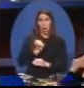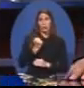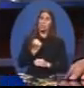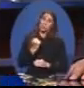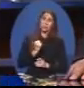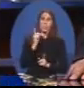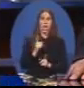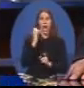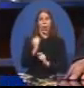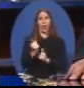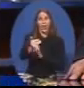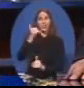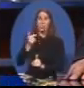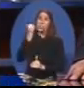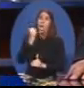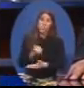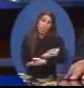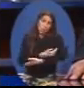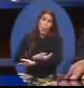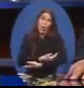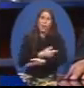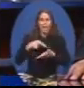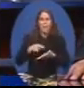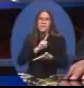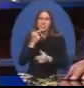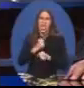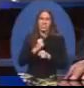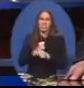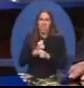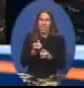גם את הילד הקטן, כי מי שעשה את זה, כי מי שעשה